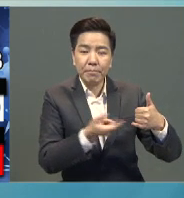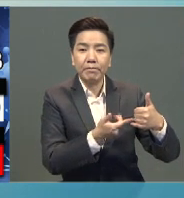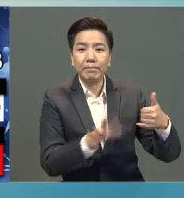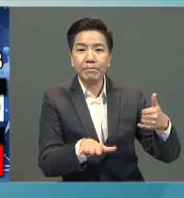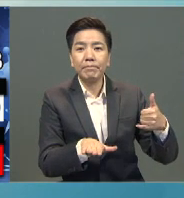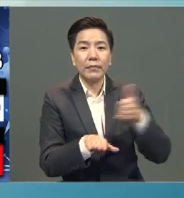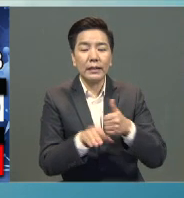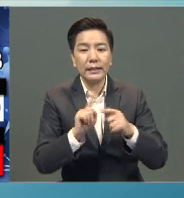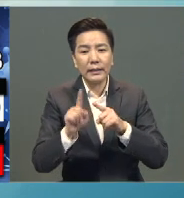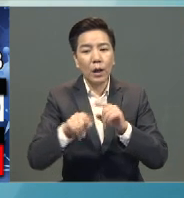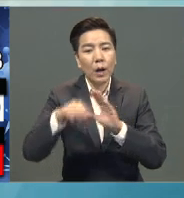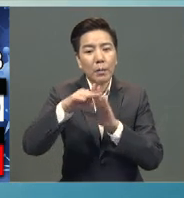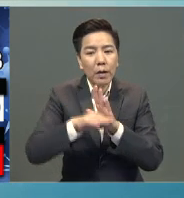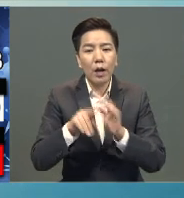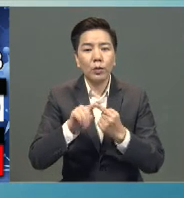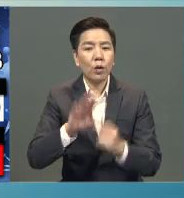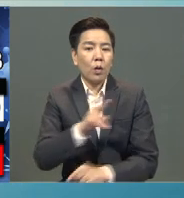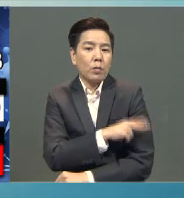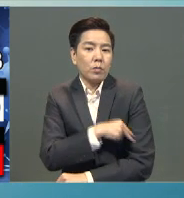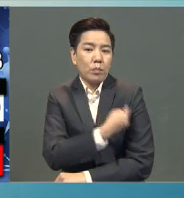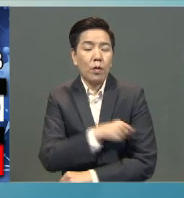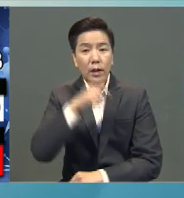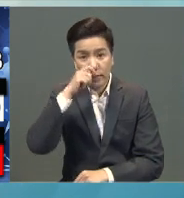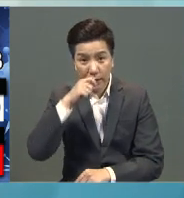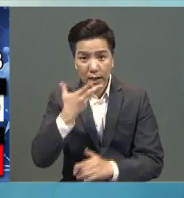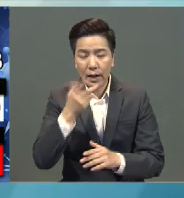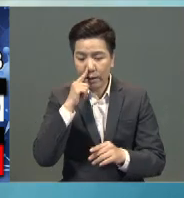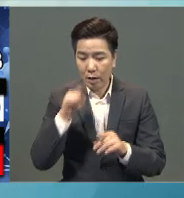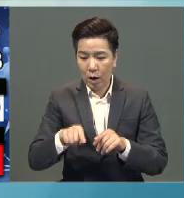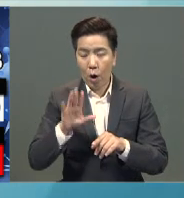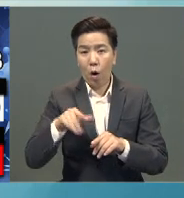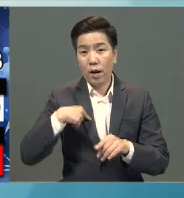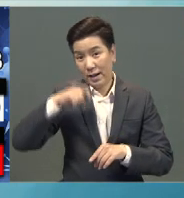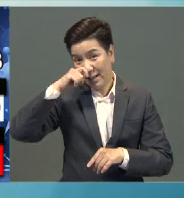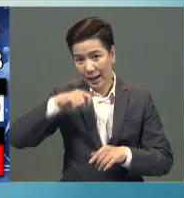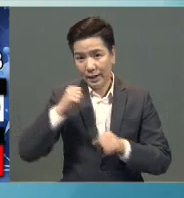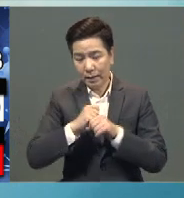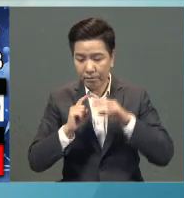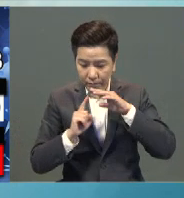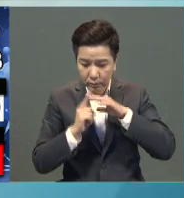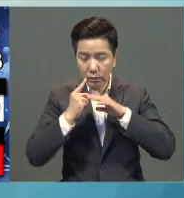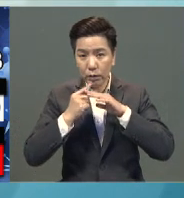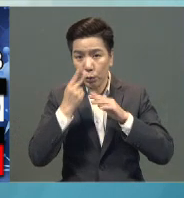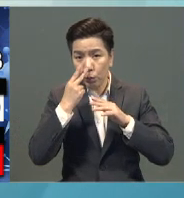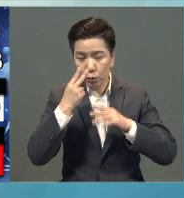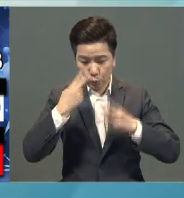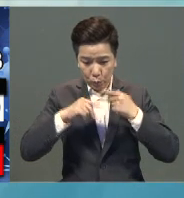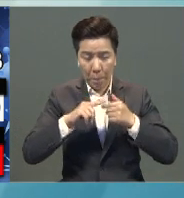ได้ดําเนินการตามมาตรการสาธารณสุขของไทยโดยได้รับการตรวจโควิดอีกครั้งหนึ่งนะครับ